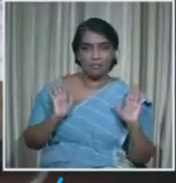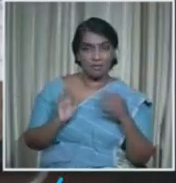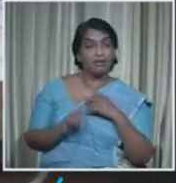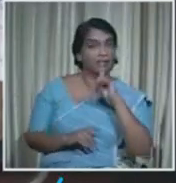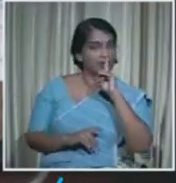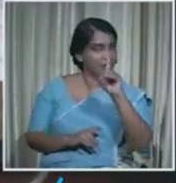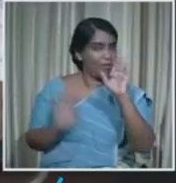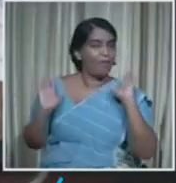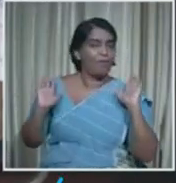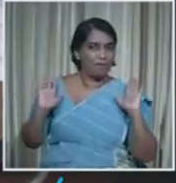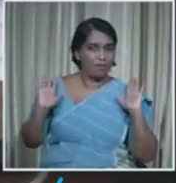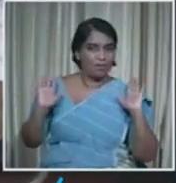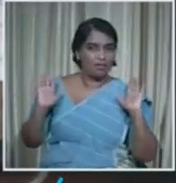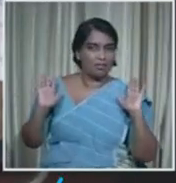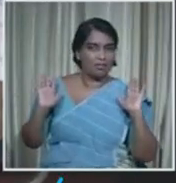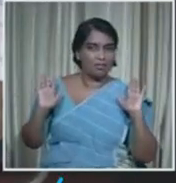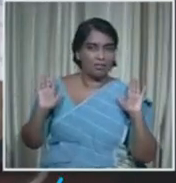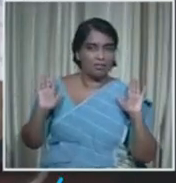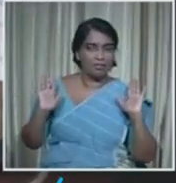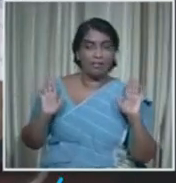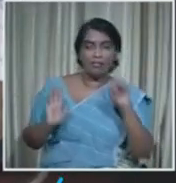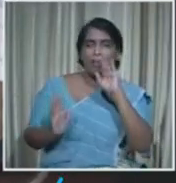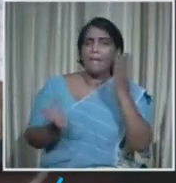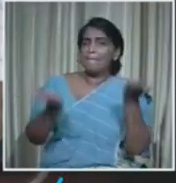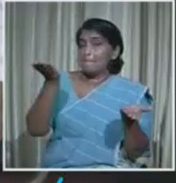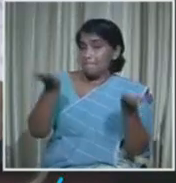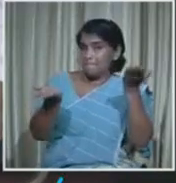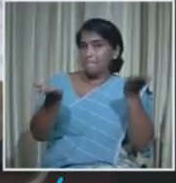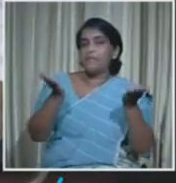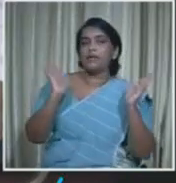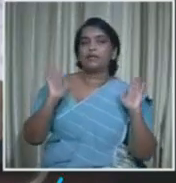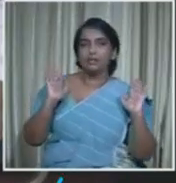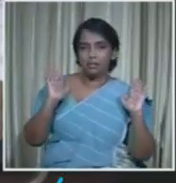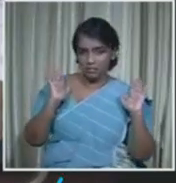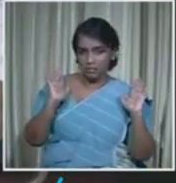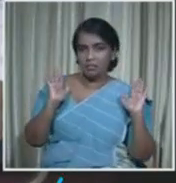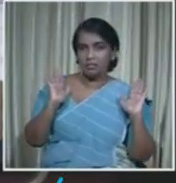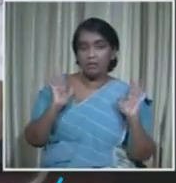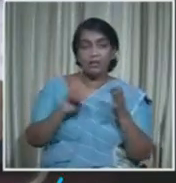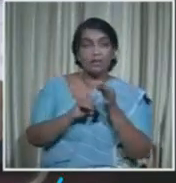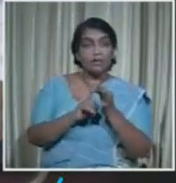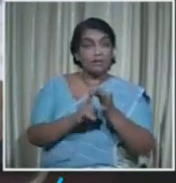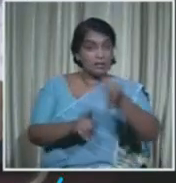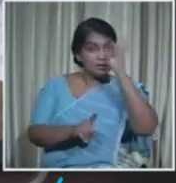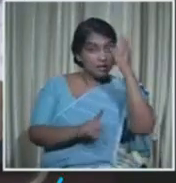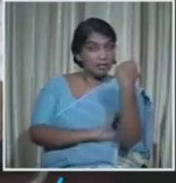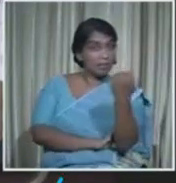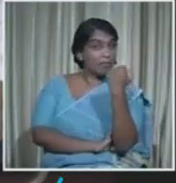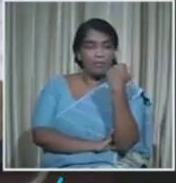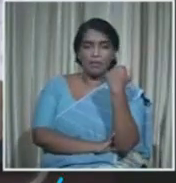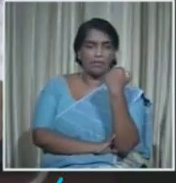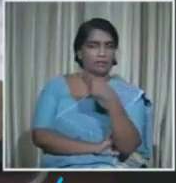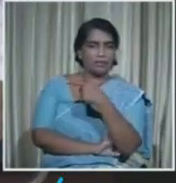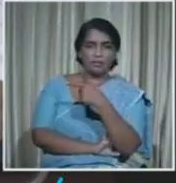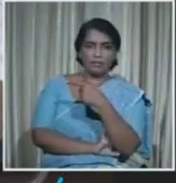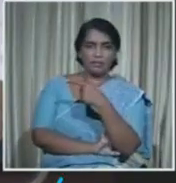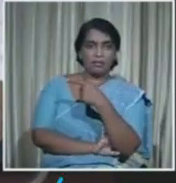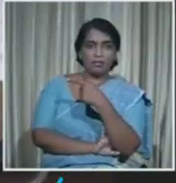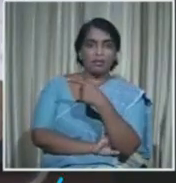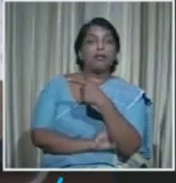ඕන checks and balances තියන්නට ඕන විධායක ජනාධිපතිවරයාගෙන්